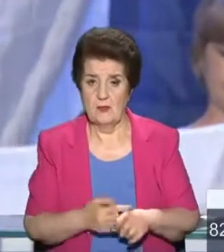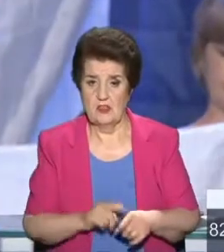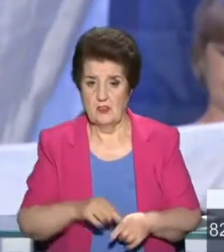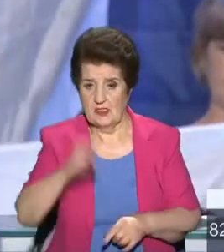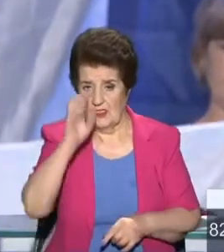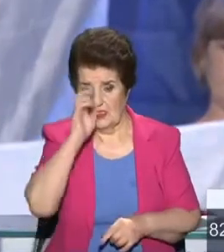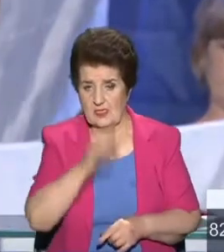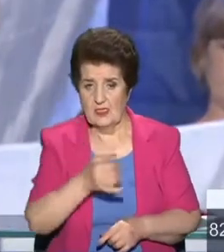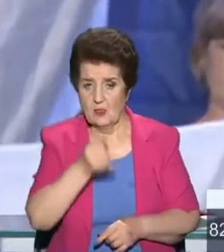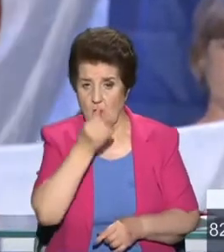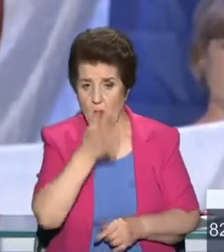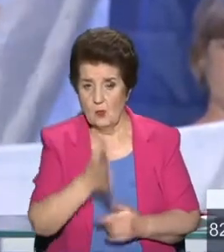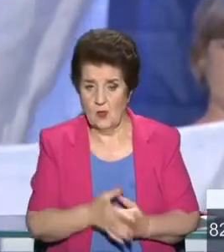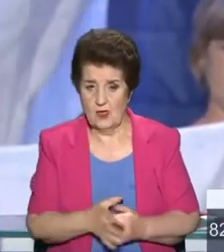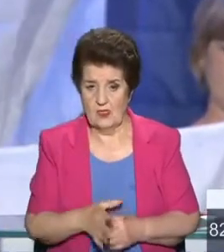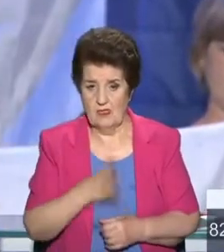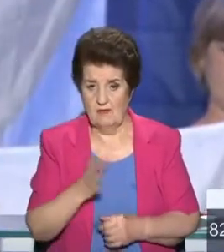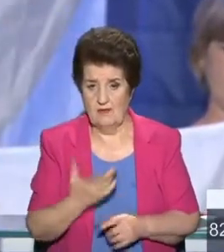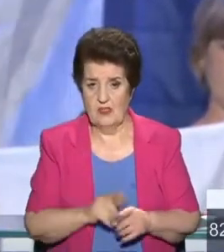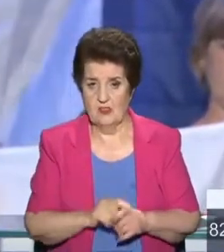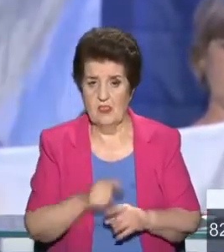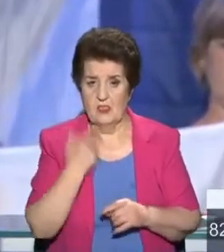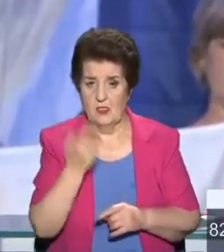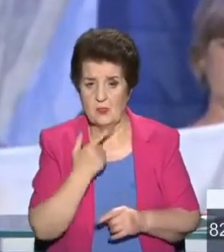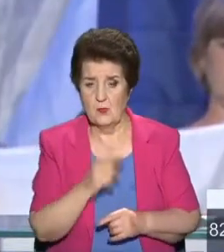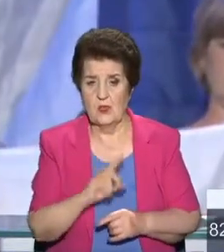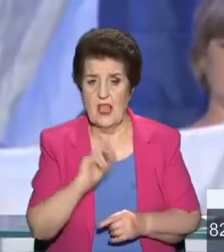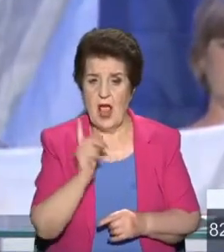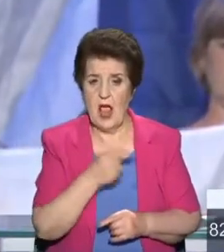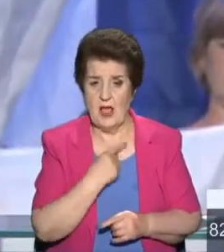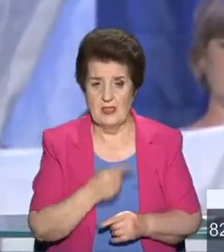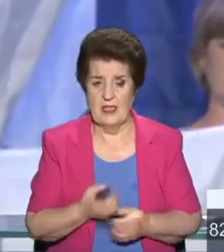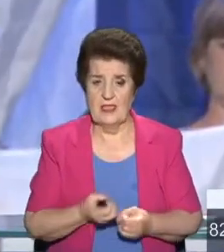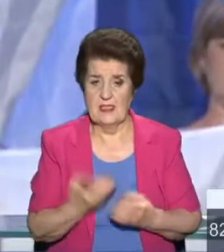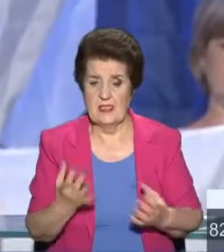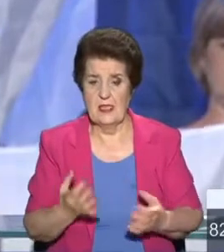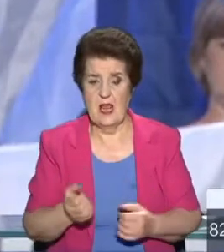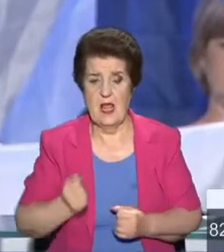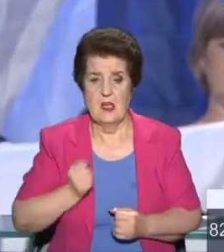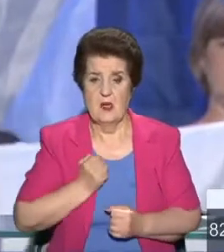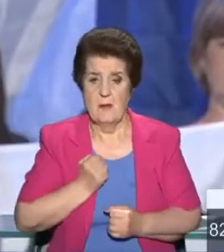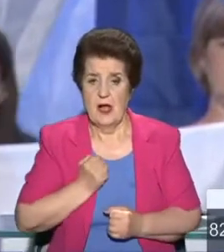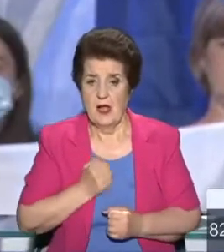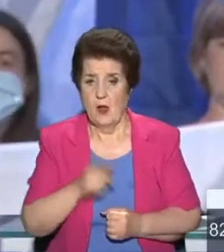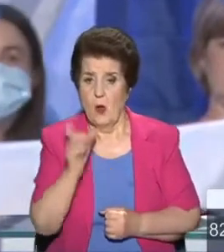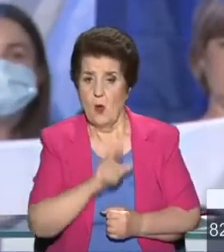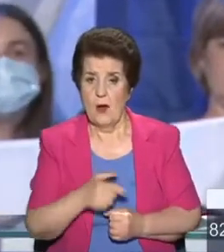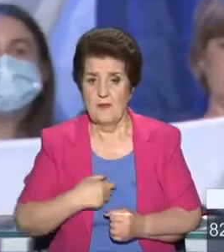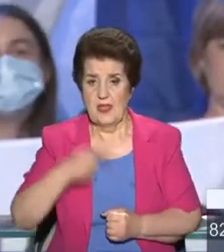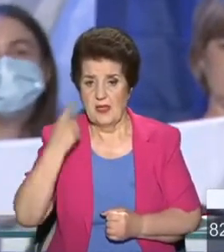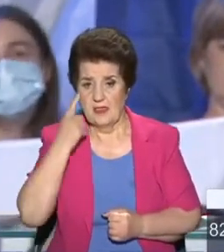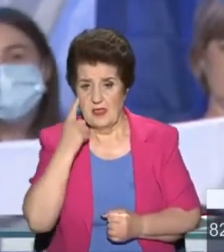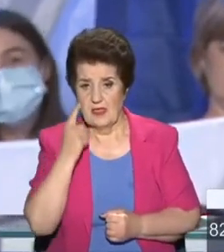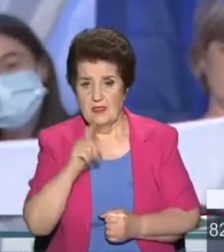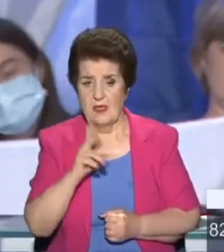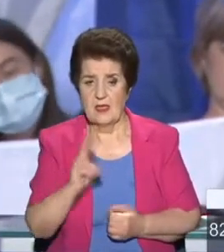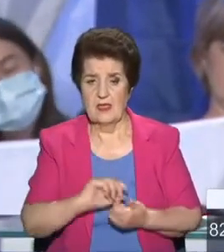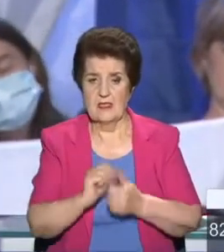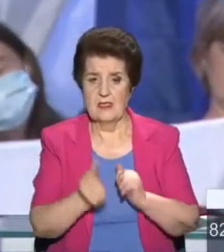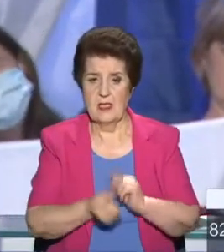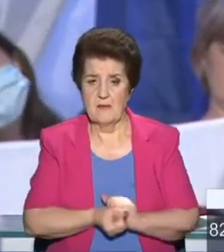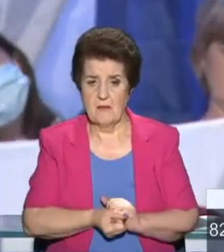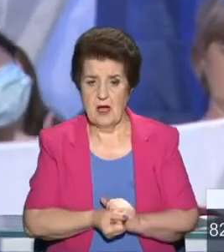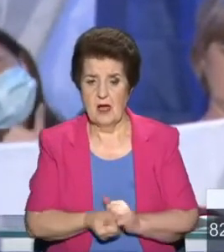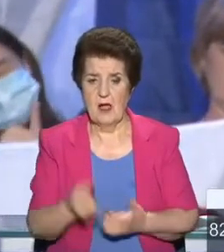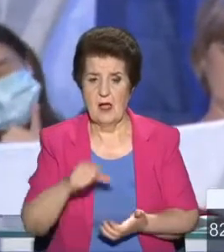nu poate ce resuscita și spun acest lucru de ani de zile și îmi pare foarte rău că oamenii gândesc că prin schimbarea